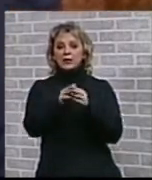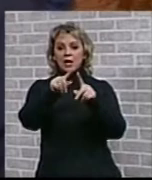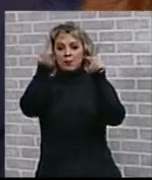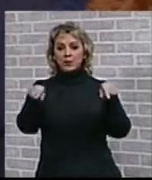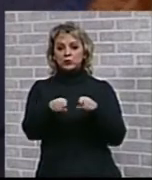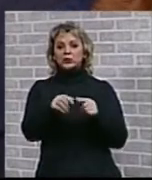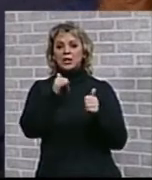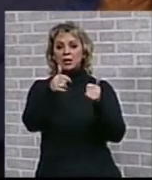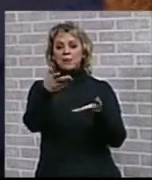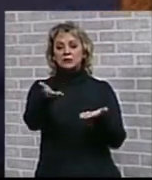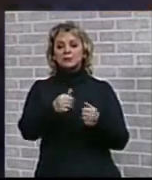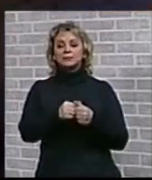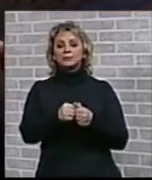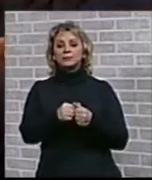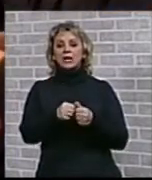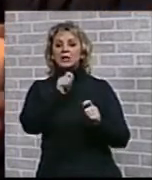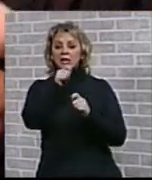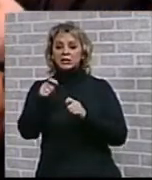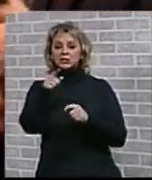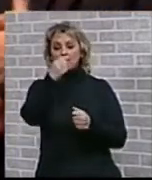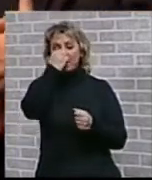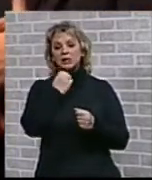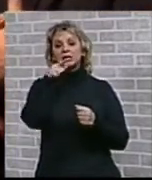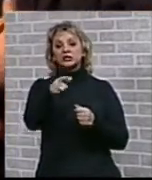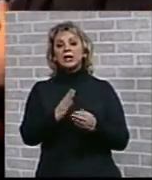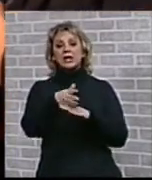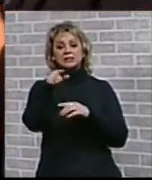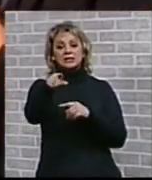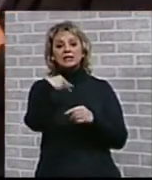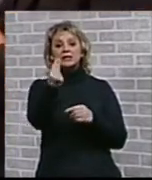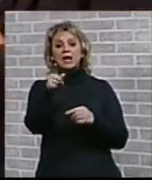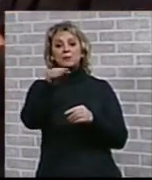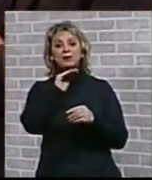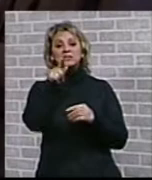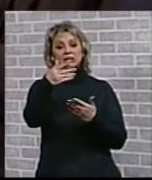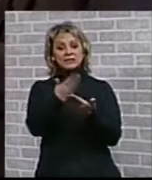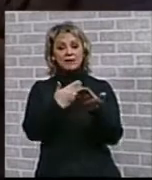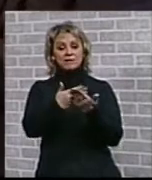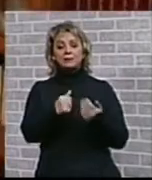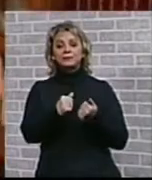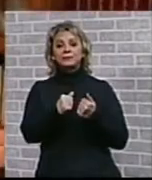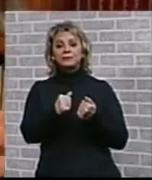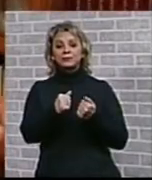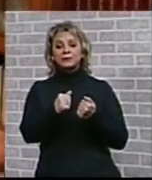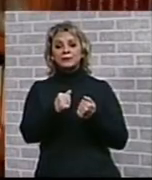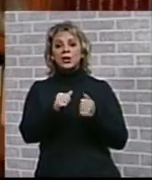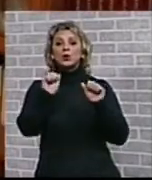почетной грамоте. Награжденный поблагодарил гостей и дал профессиональный совет.